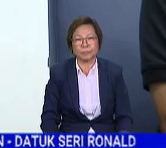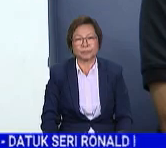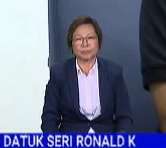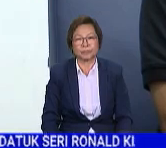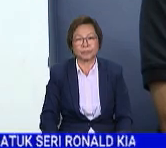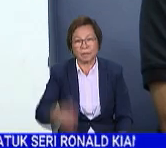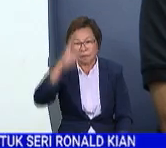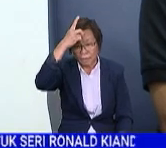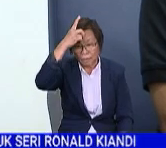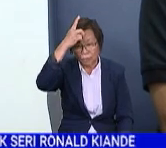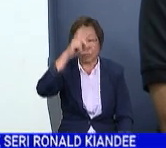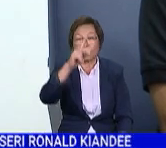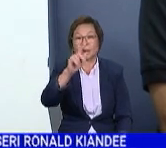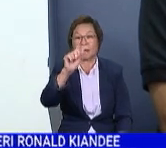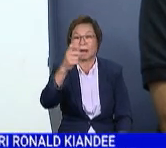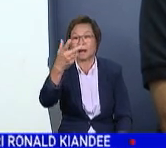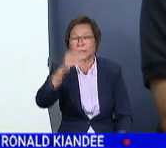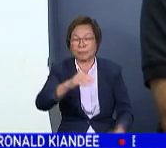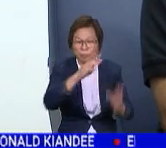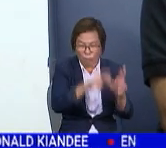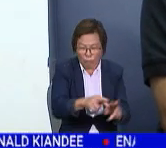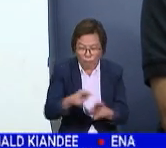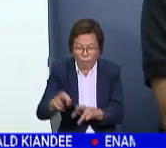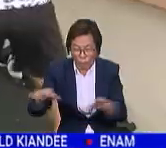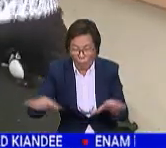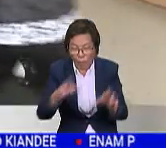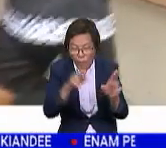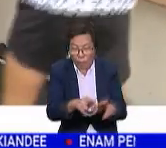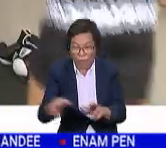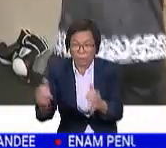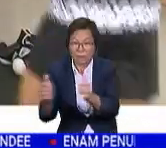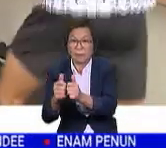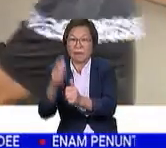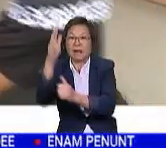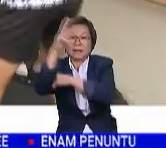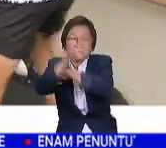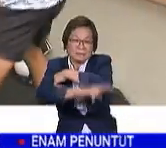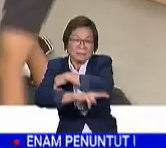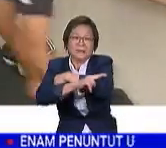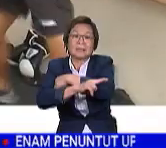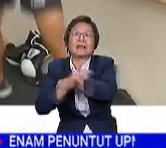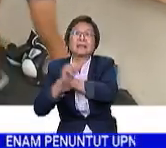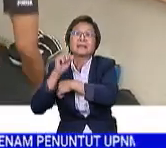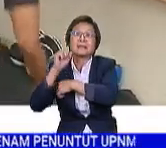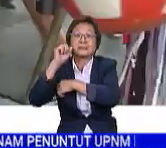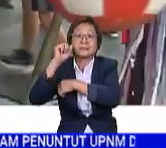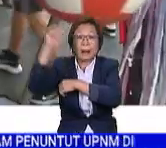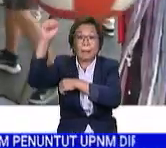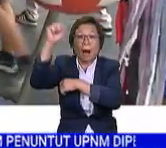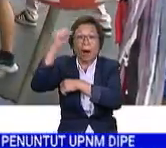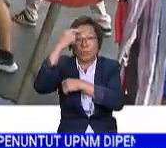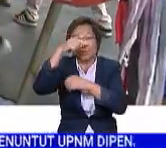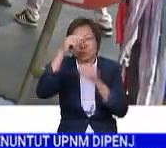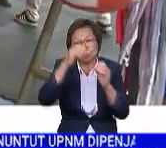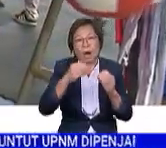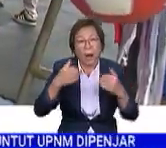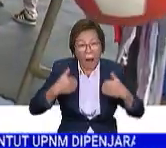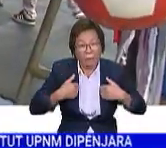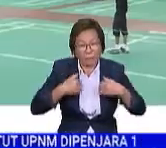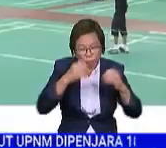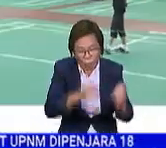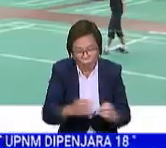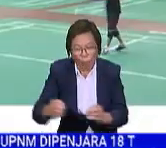Menurut data Syaikh Abdul Karim beberapa perancangan dibuat dengan PH negeri di bawah Bayu untuk mengadakan acara sukan tersebut dengan